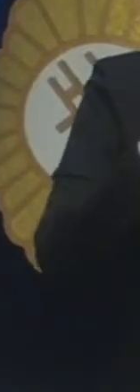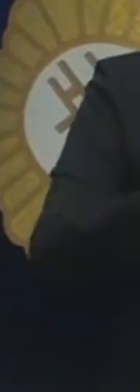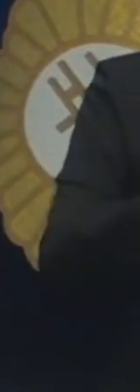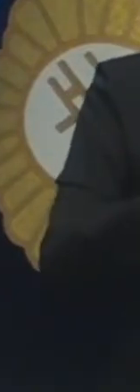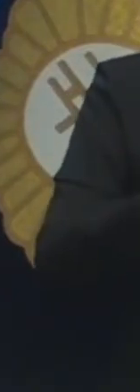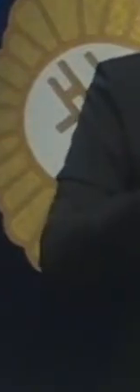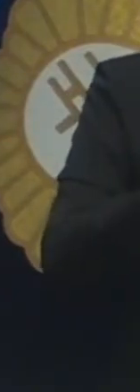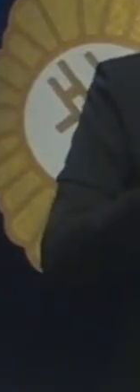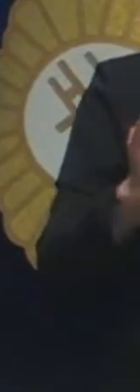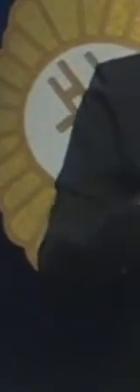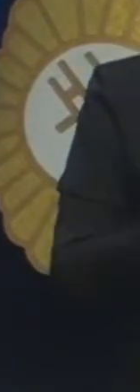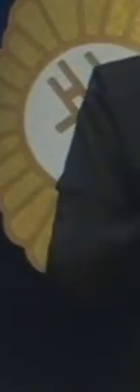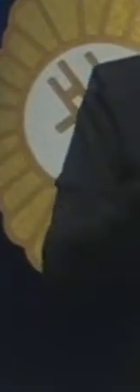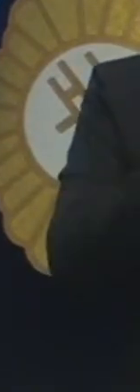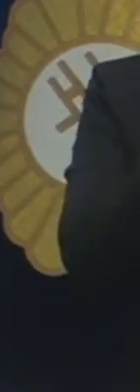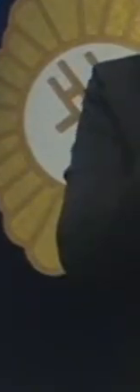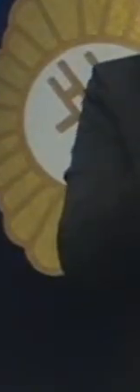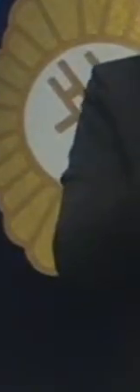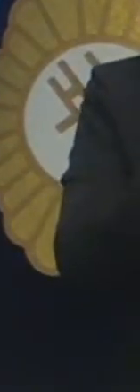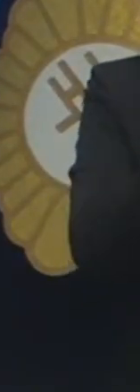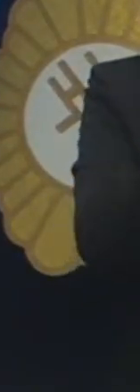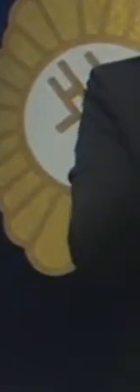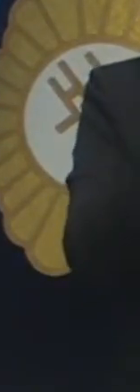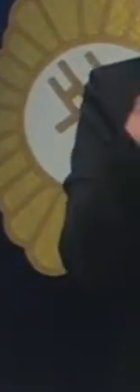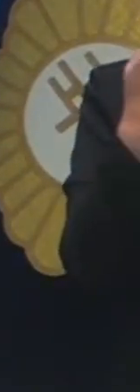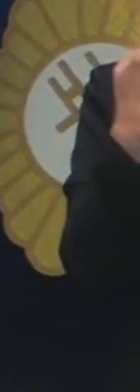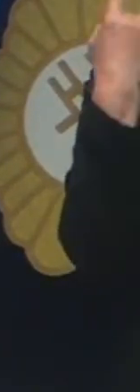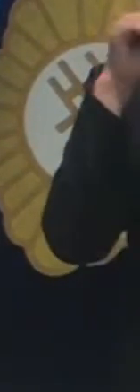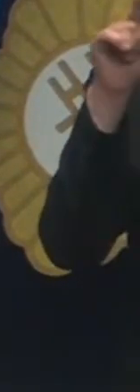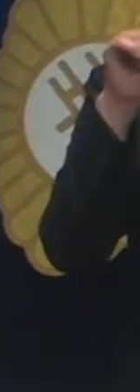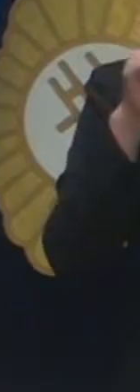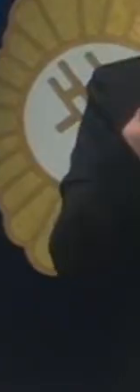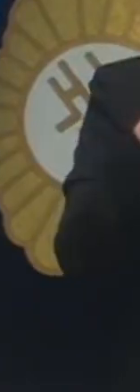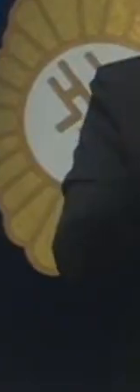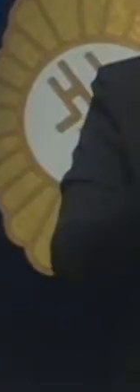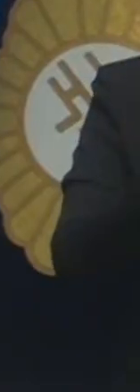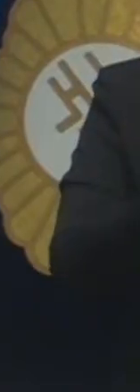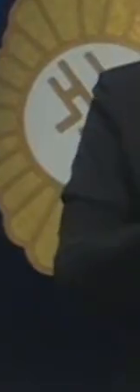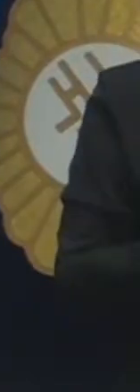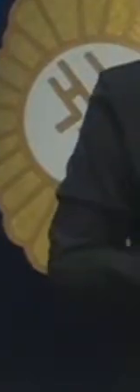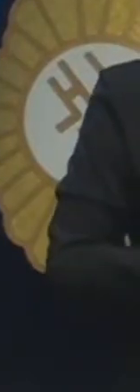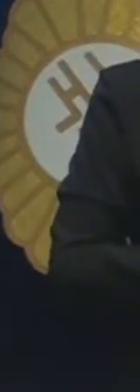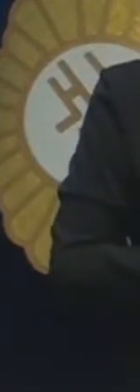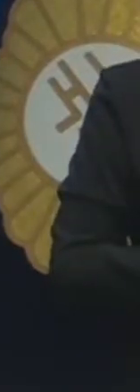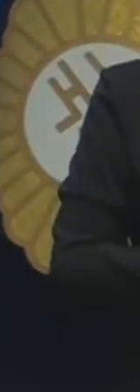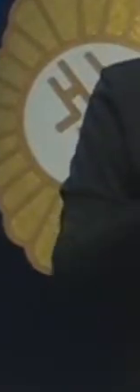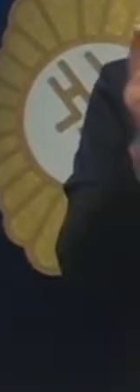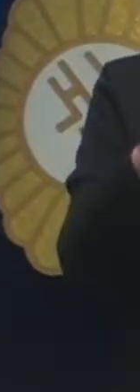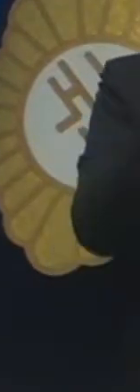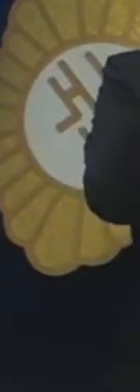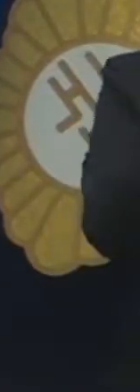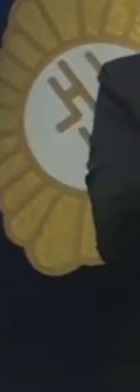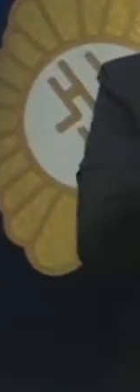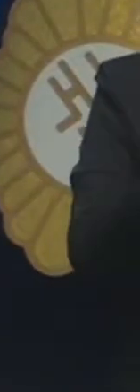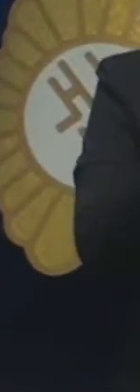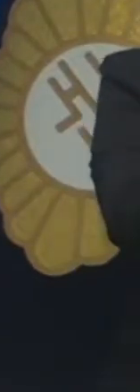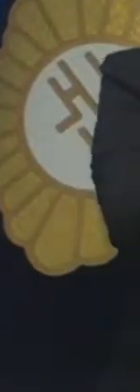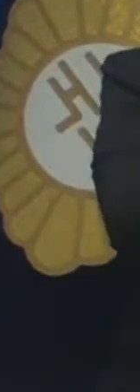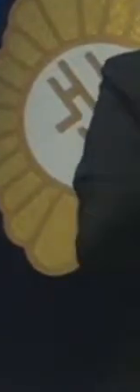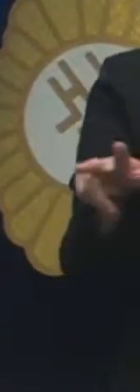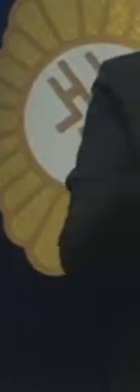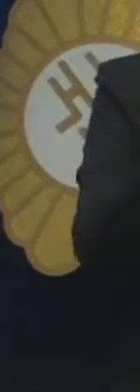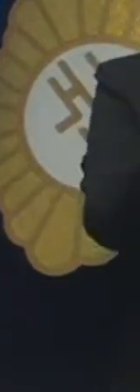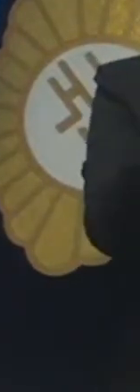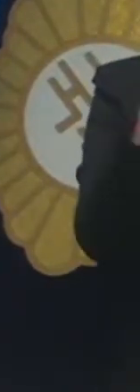주민들의 간절한 목소리를 외면하지 말아 주십시오. 홈플러스 정상화를 위한 청문회를 즉각 개최해